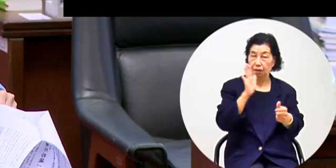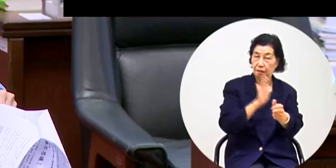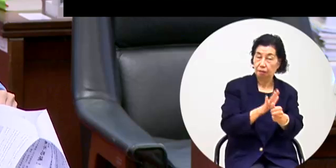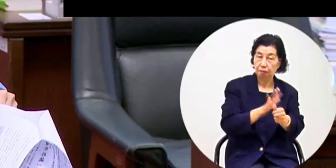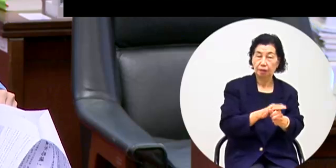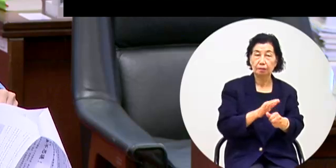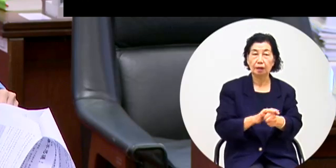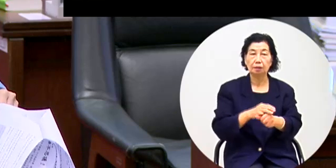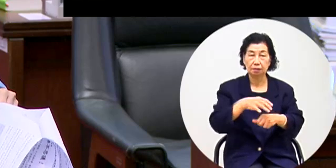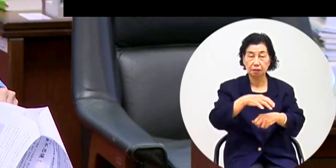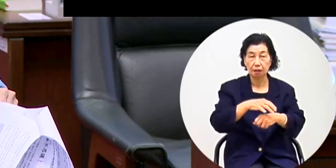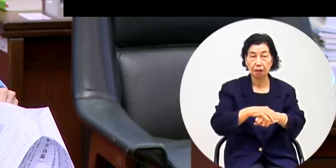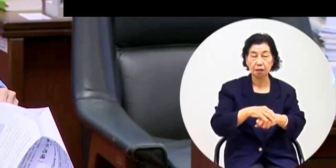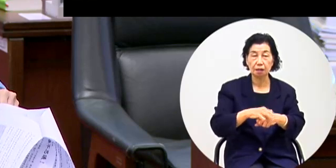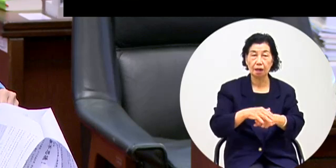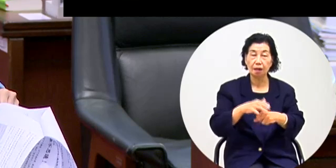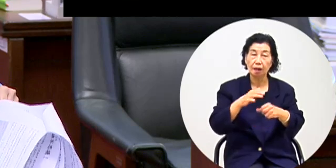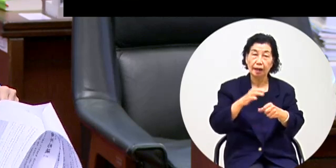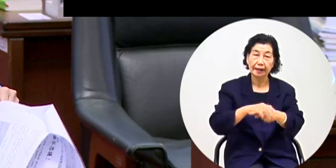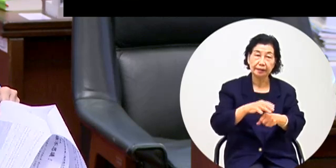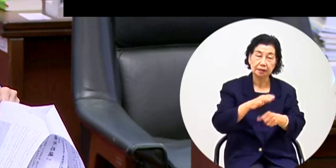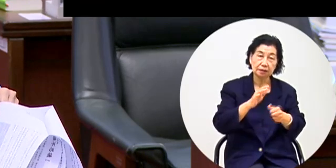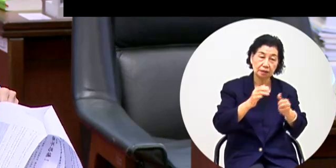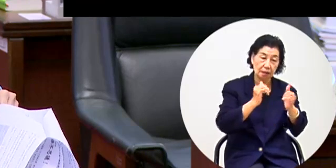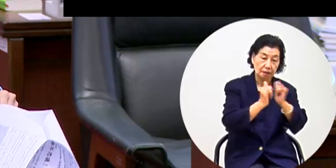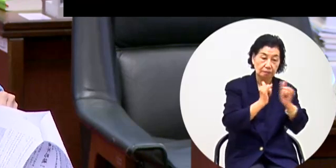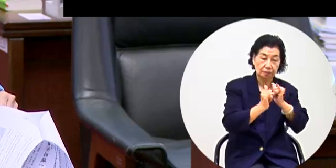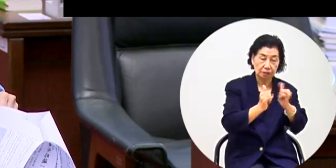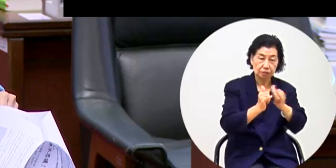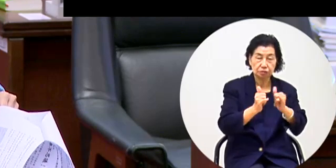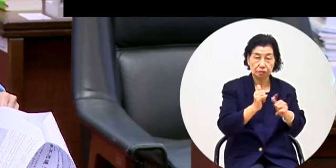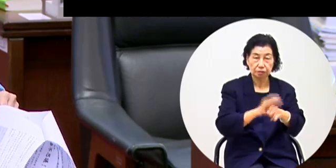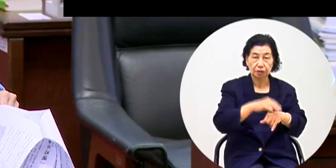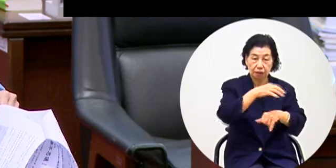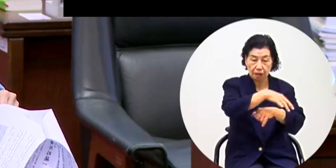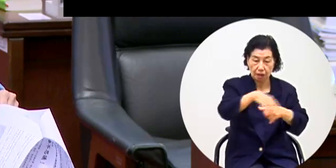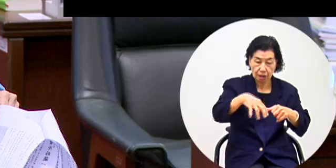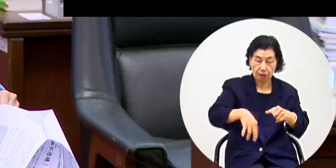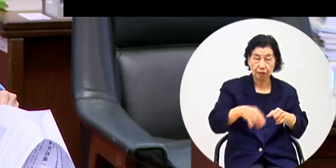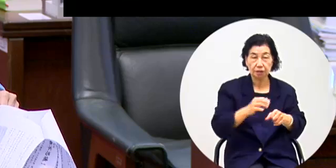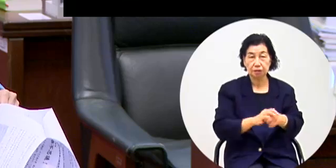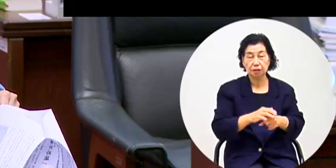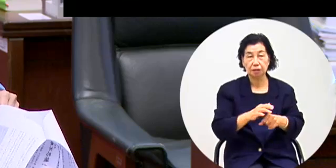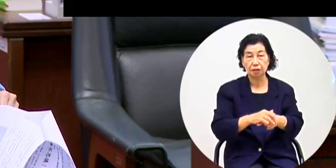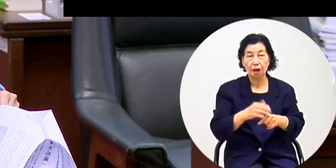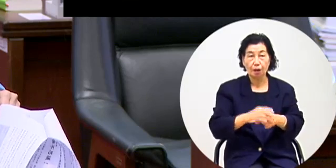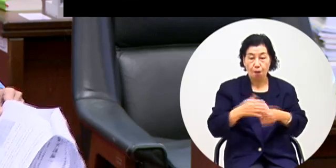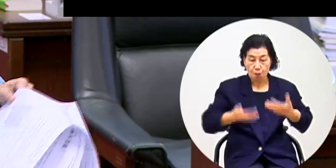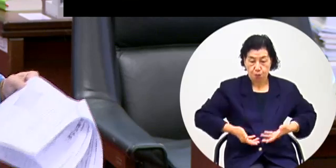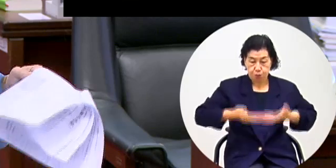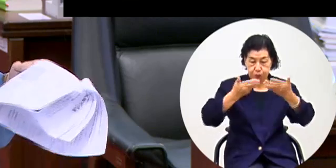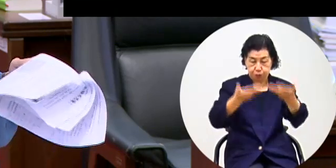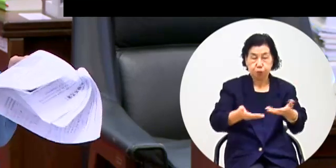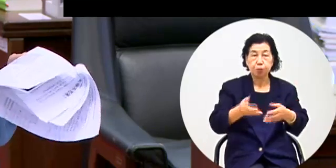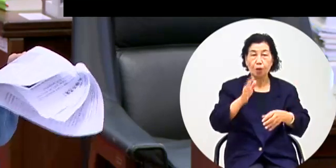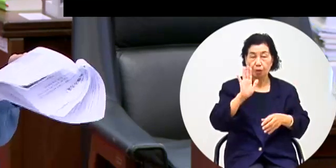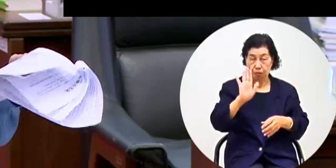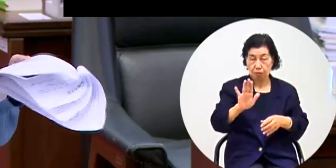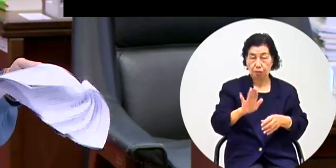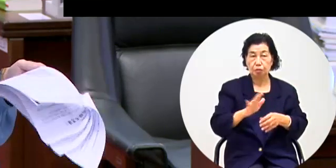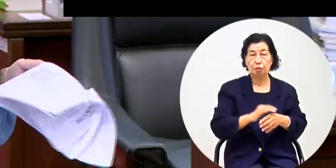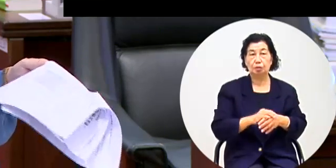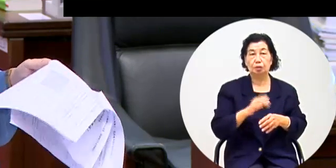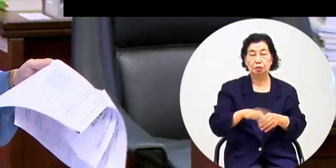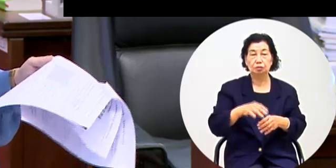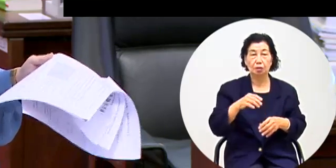的贡献的。哦，我们不能够留下一些不好的东西给我们的市民朋友啊。所以市长在这边，